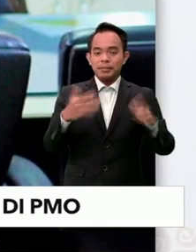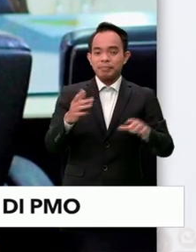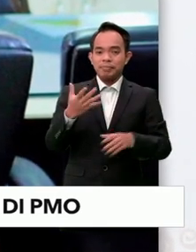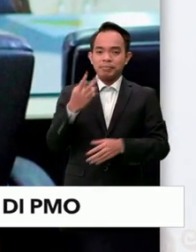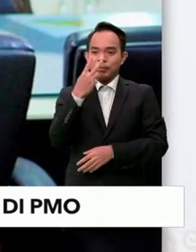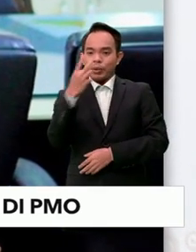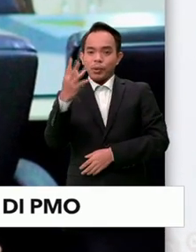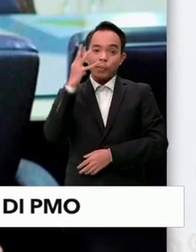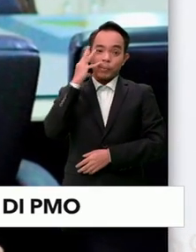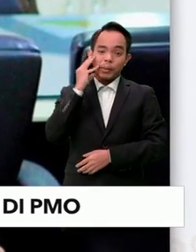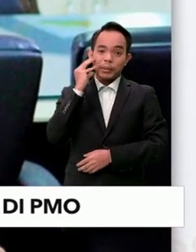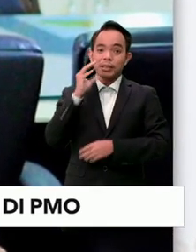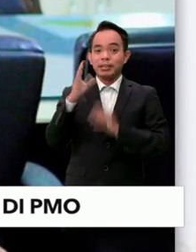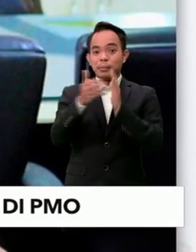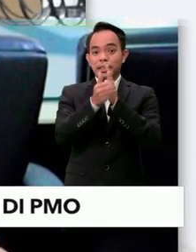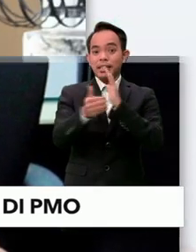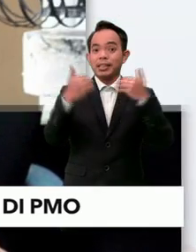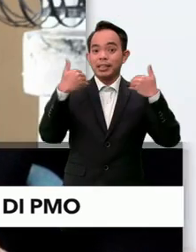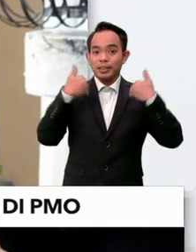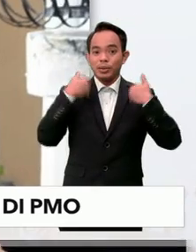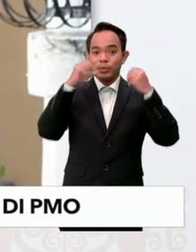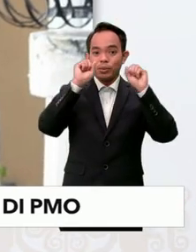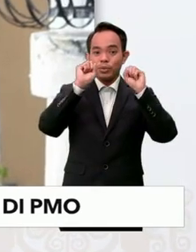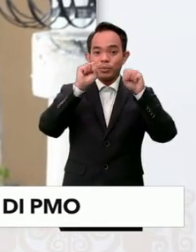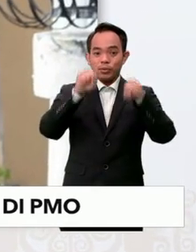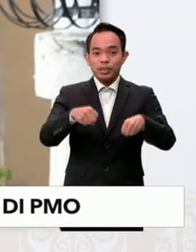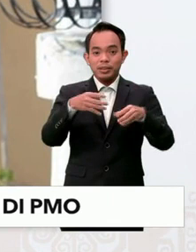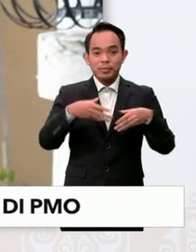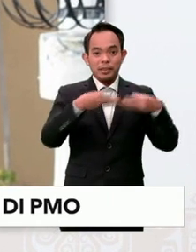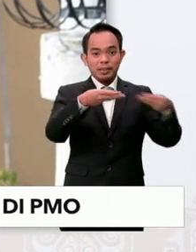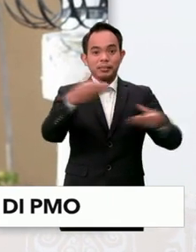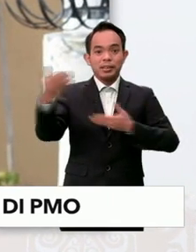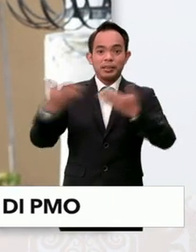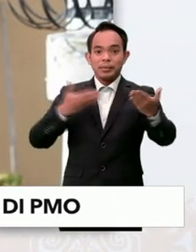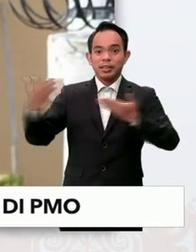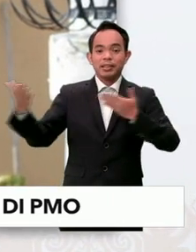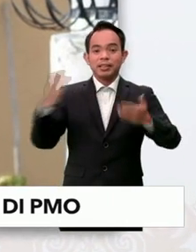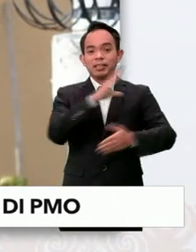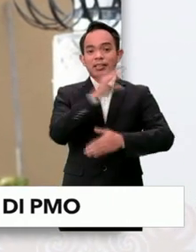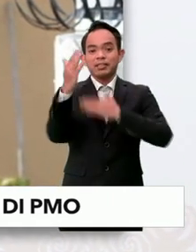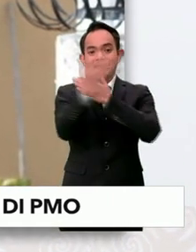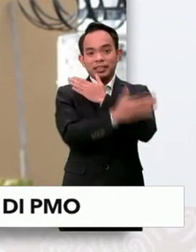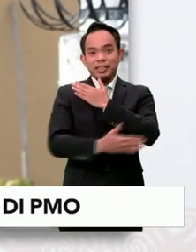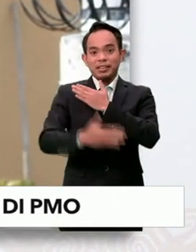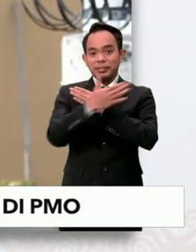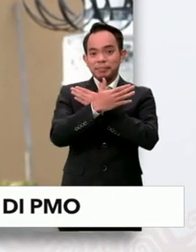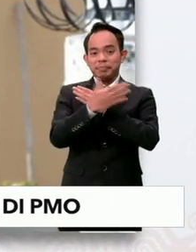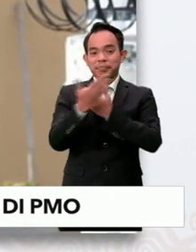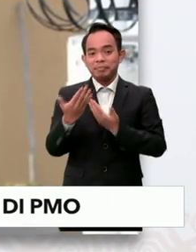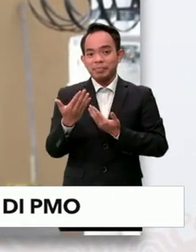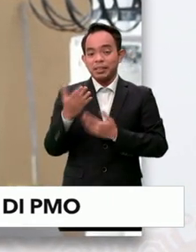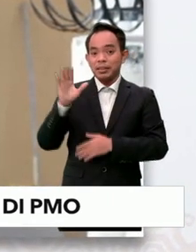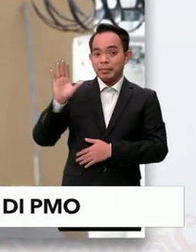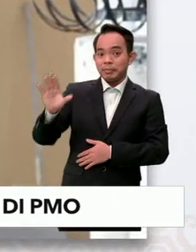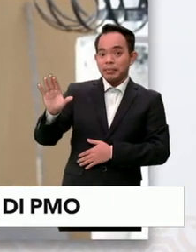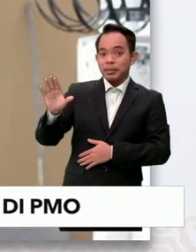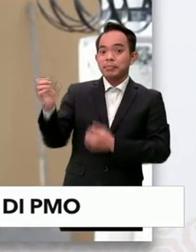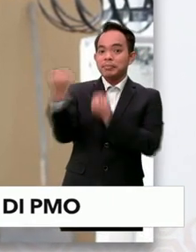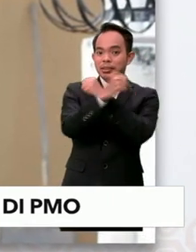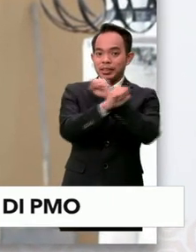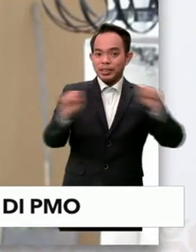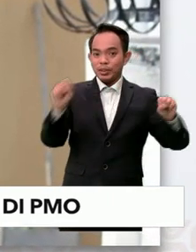kira pengalaman dan kebudayaan yang ada untuk dicurahkan kepada pdrm dan negara dalam arti kata lain the ini